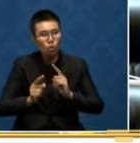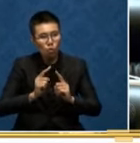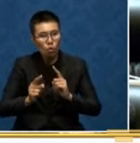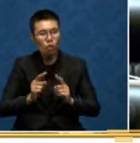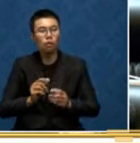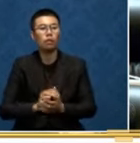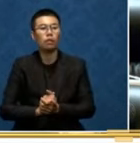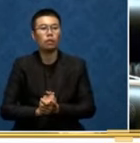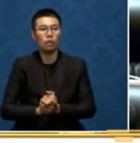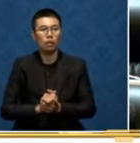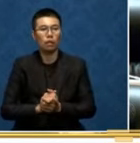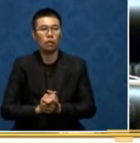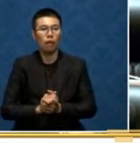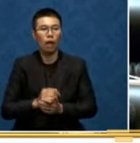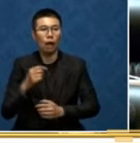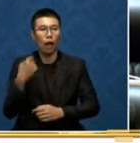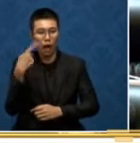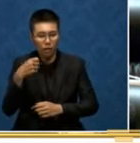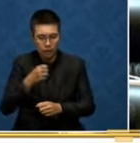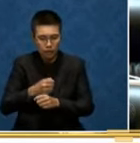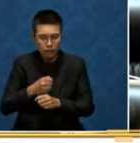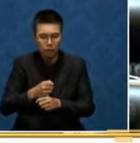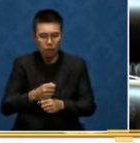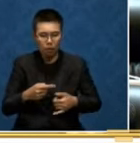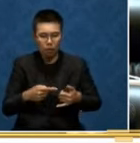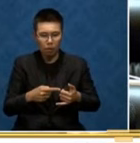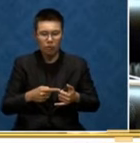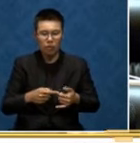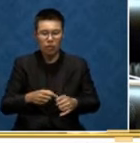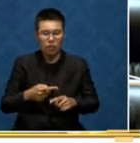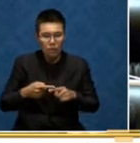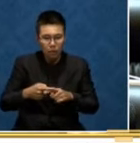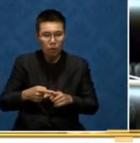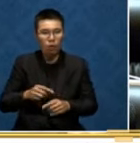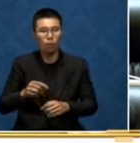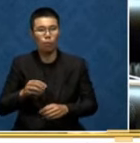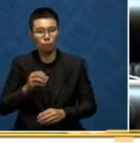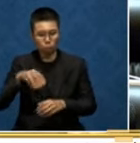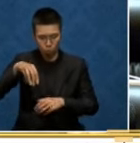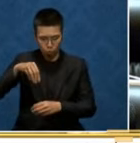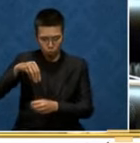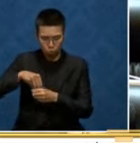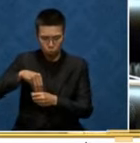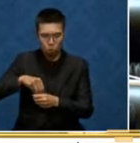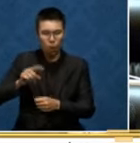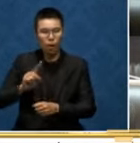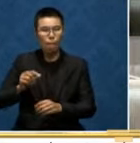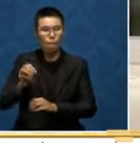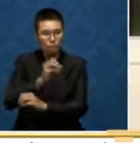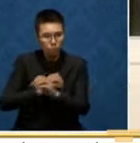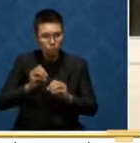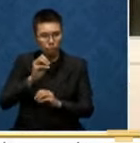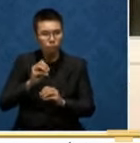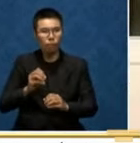กในการที่จะให้ผู้ที่ถูกกระทำเนี่ยไปอยู่ในที่ปลอดภัยนะครับก็จะขอฝากท่านประธานเพียงเท่านี้ครับขอบคุณครับ